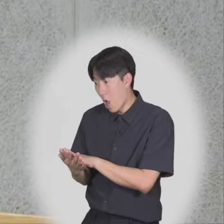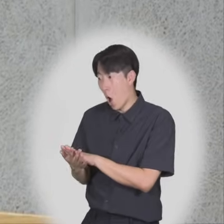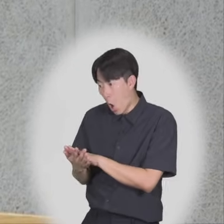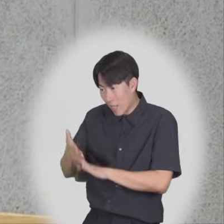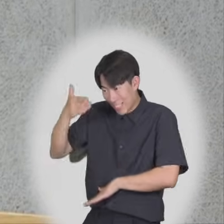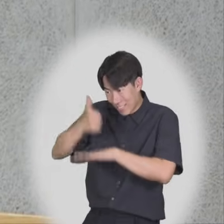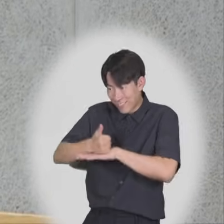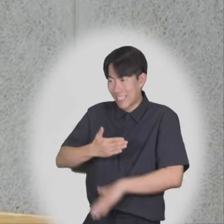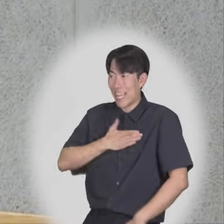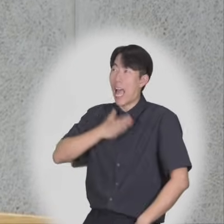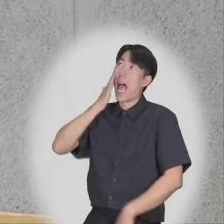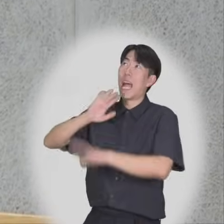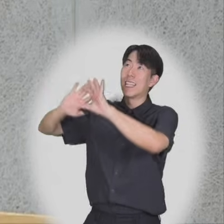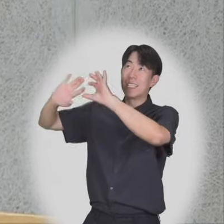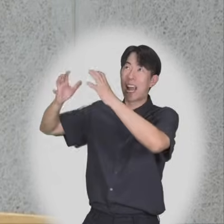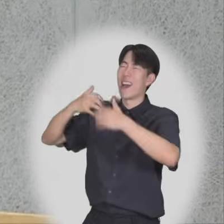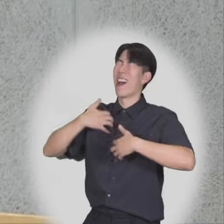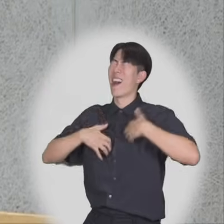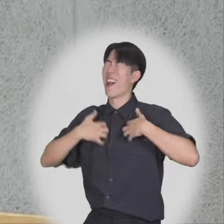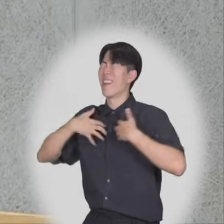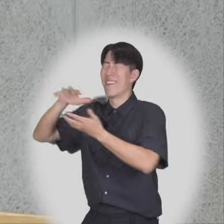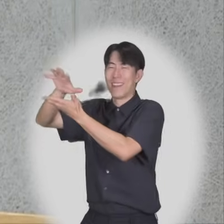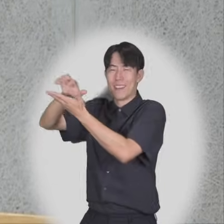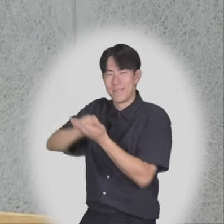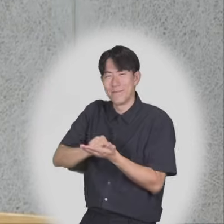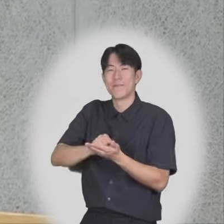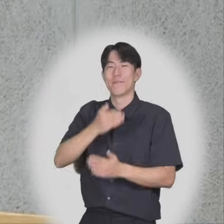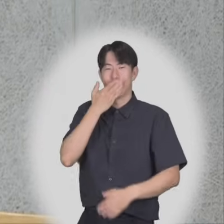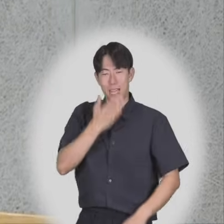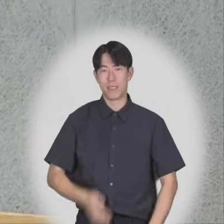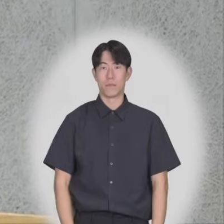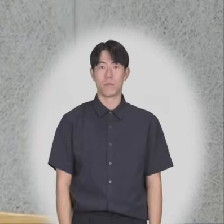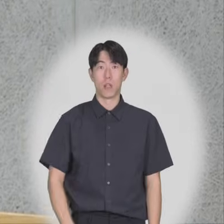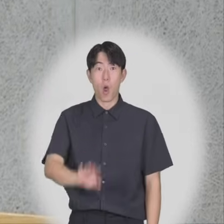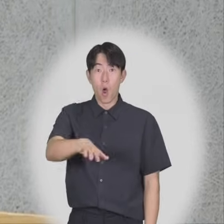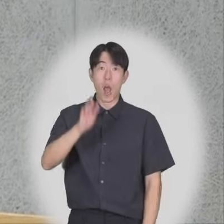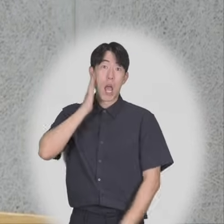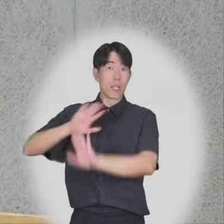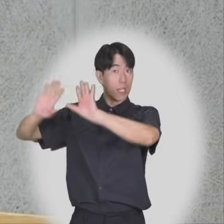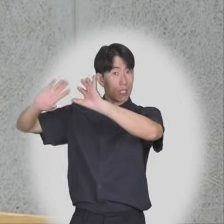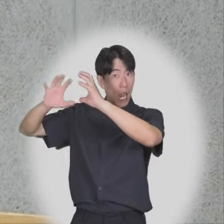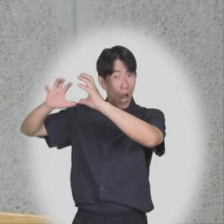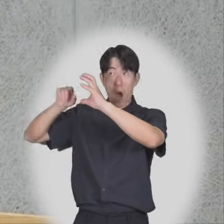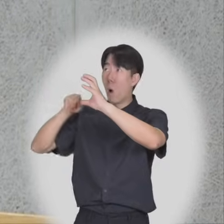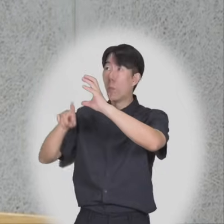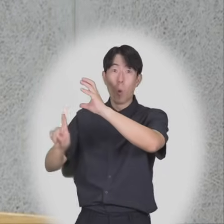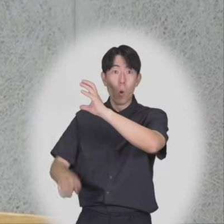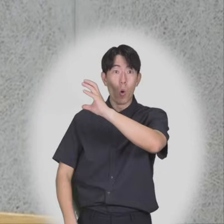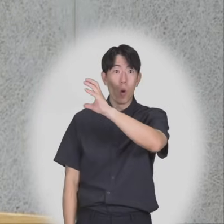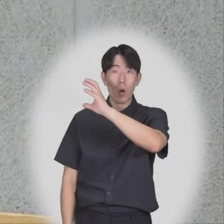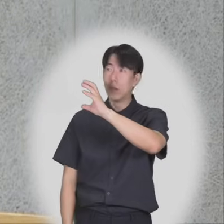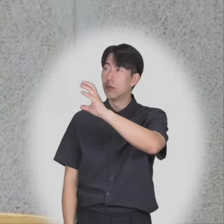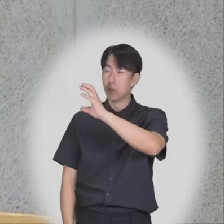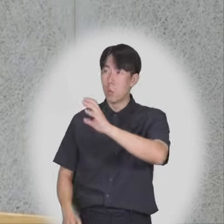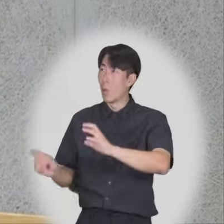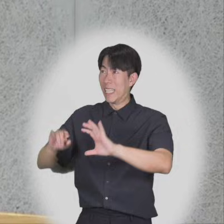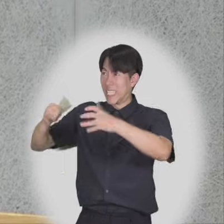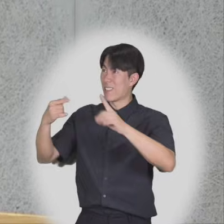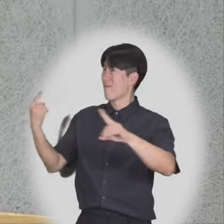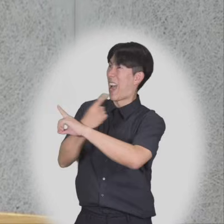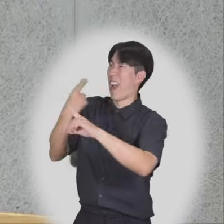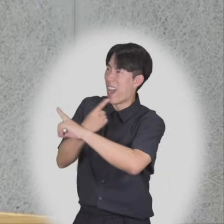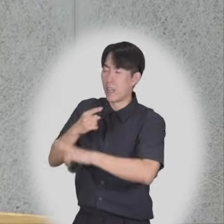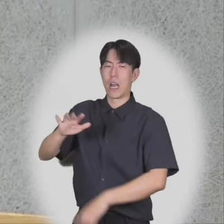기쁨을 누리게 되어집니다. 여러분, 천국은 환경의 변화가 아니라 내